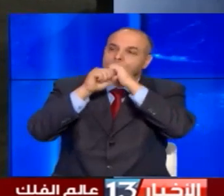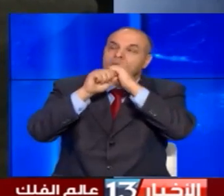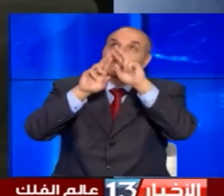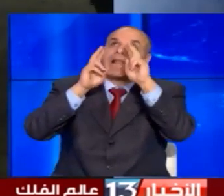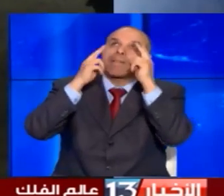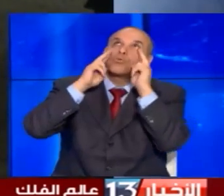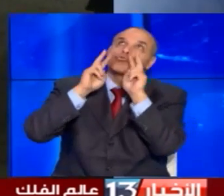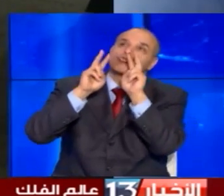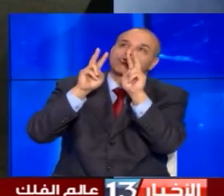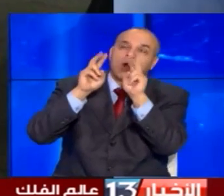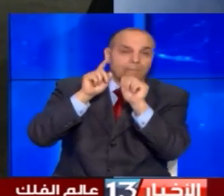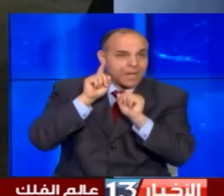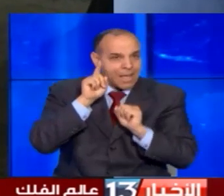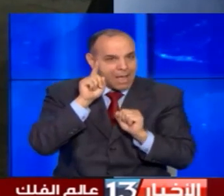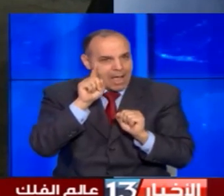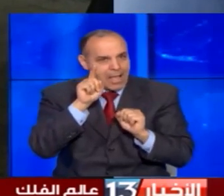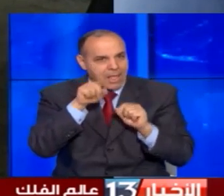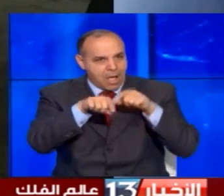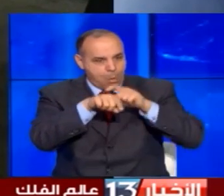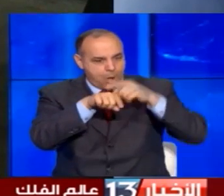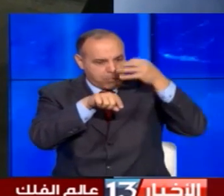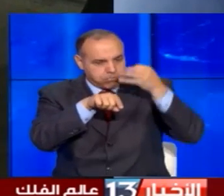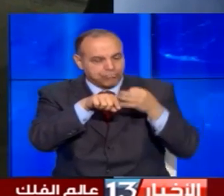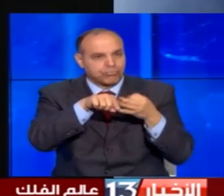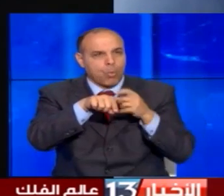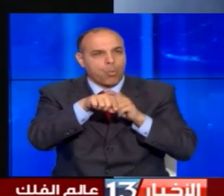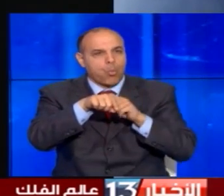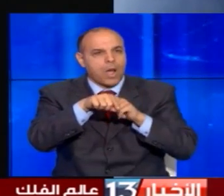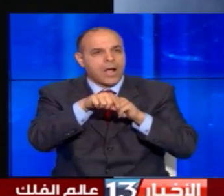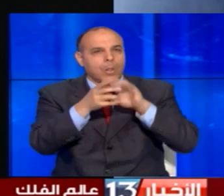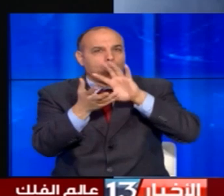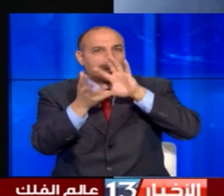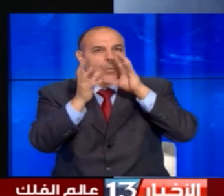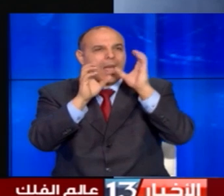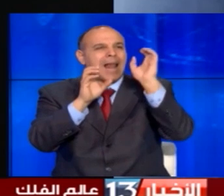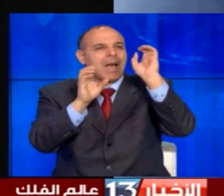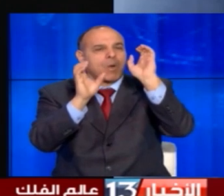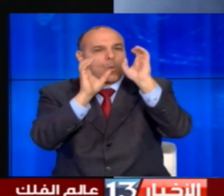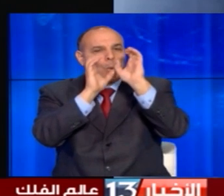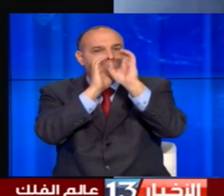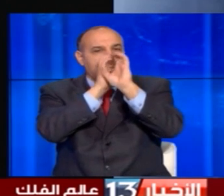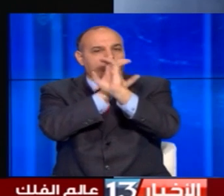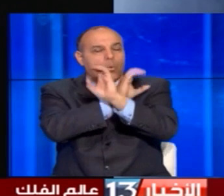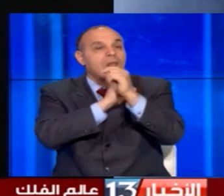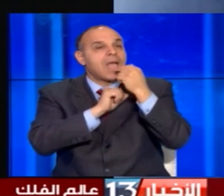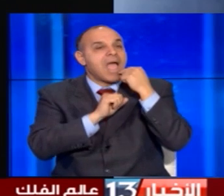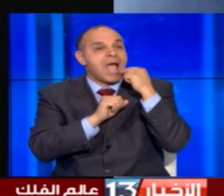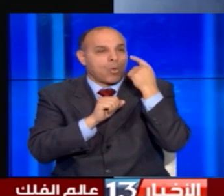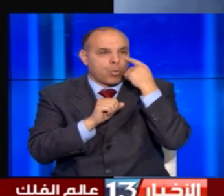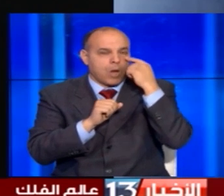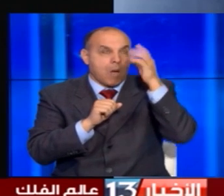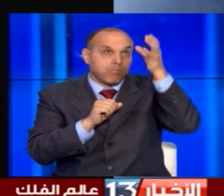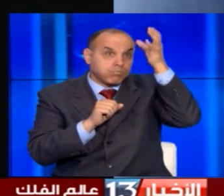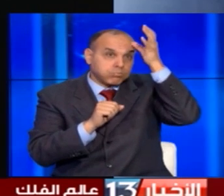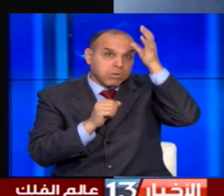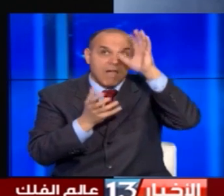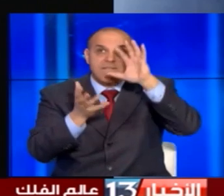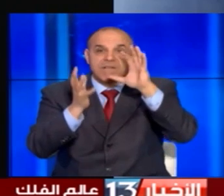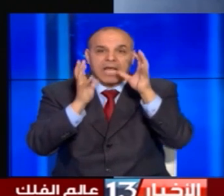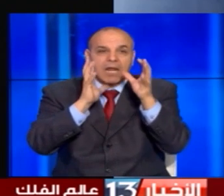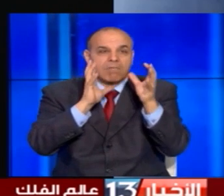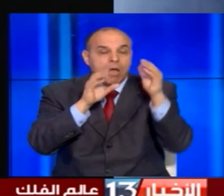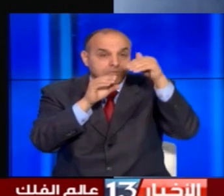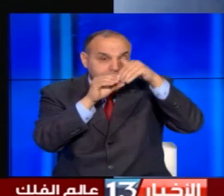العالم الذين كانوا على موعد مع الخسوف الكلي للقمر للاطلاع على خفايا علم الفلك وما يحمل